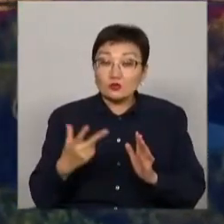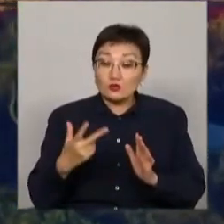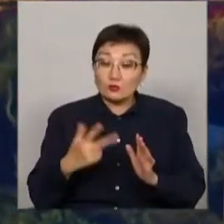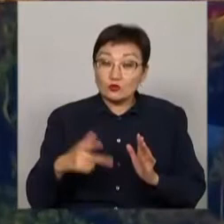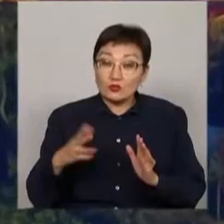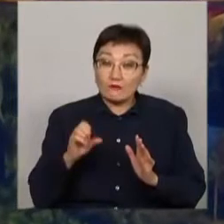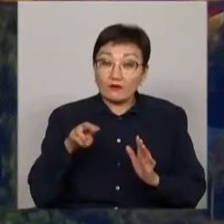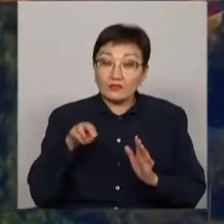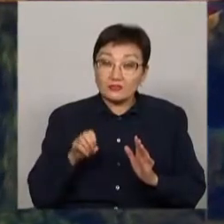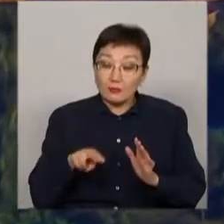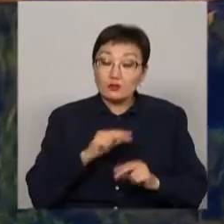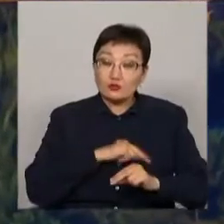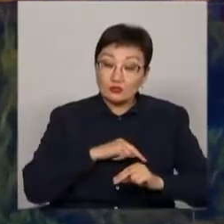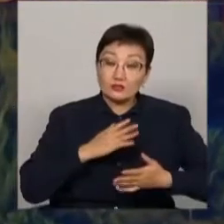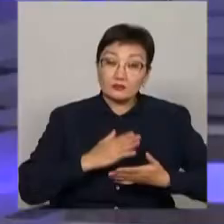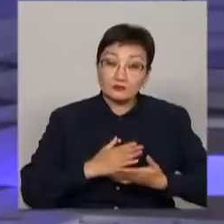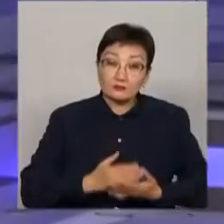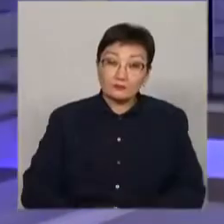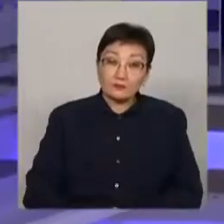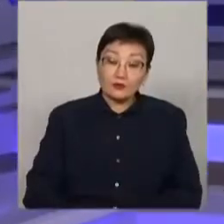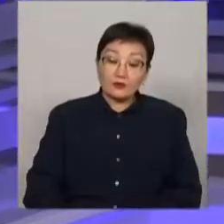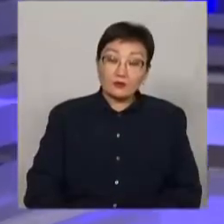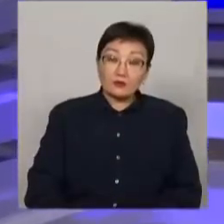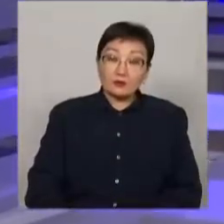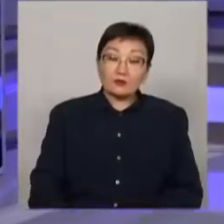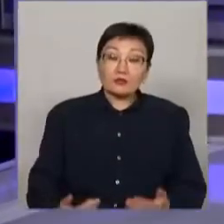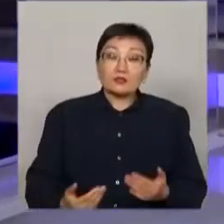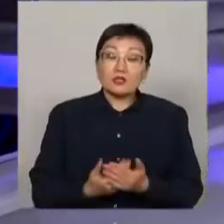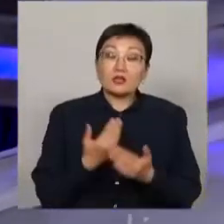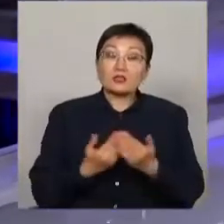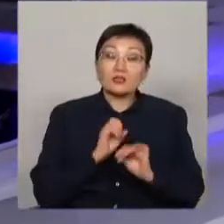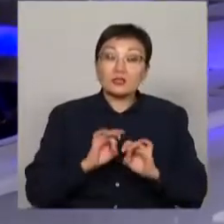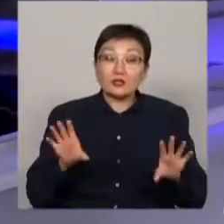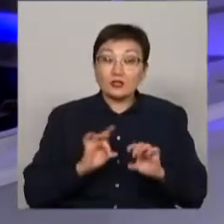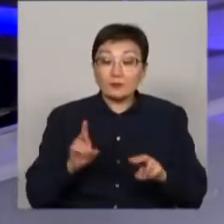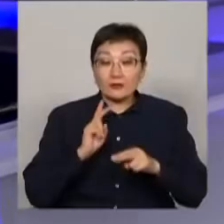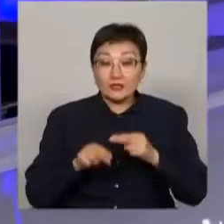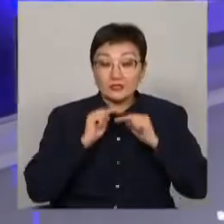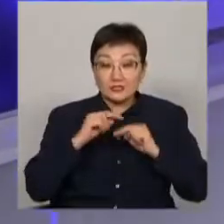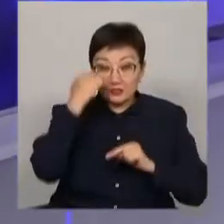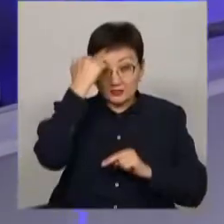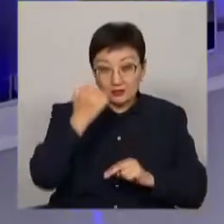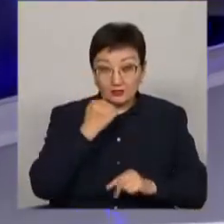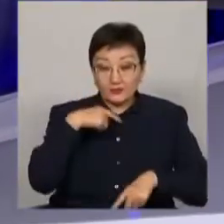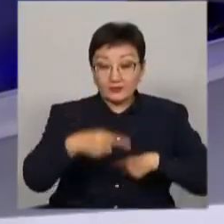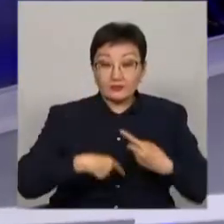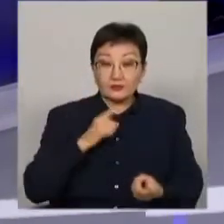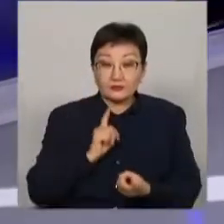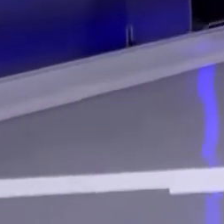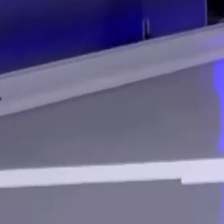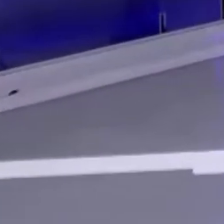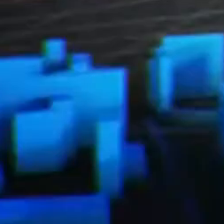8777-046-33-33 WhatsApp желісі де іске қосылды. Айтар ақпар әзірге осындай болды. Қорытынды жаңалықтарда қайта жүздескенше.